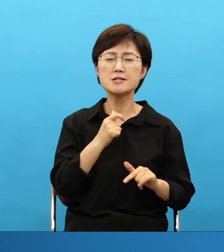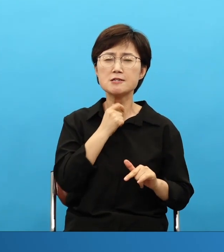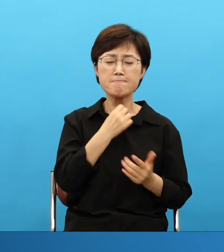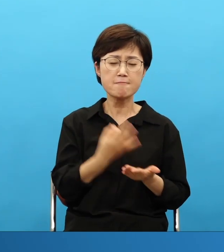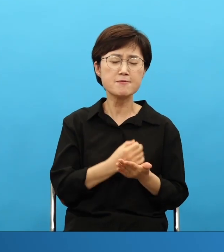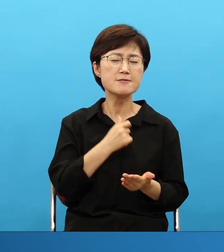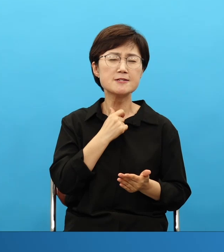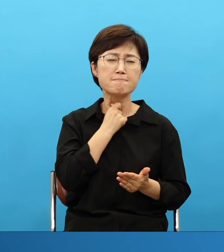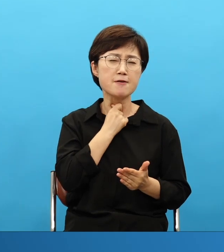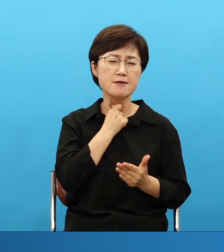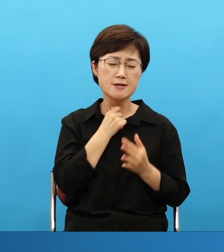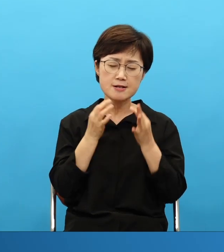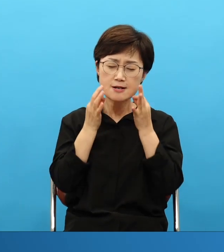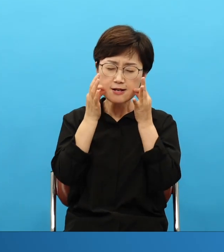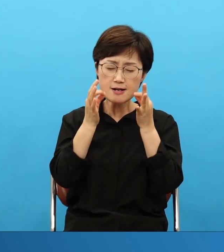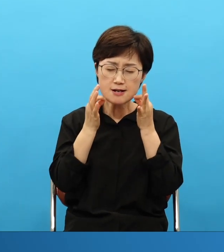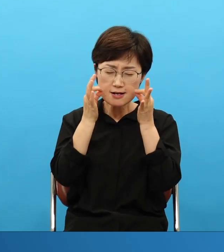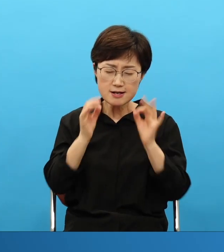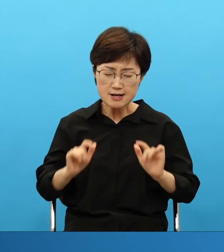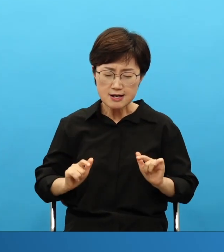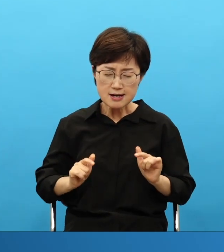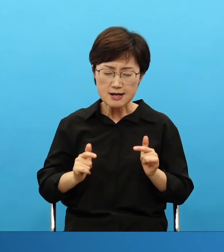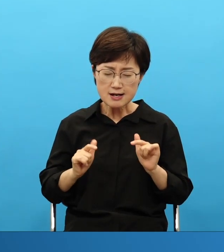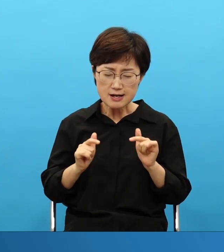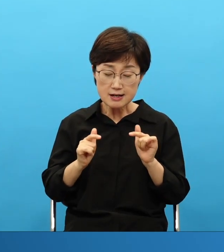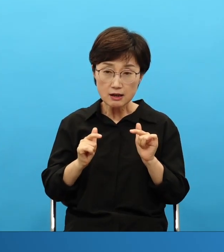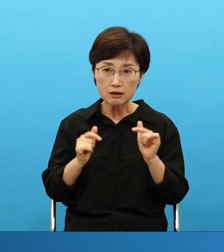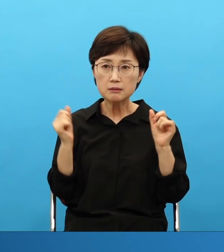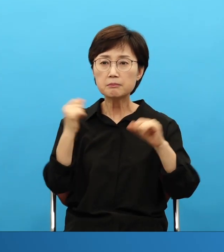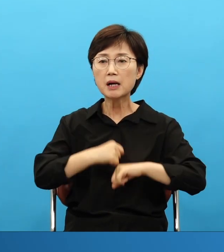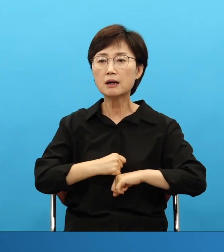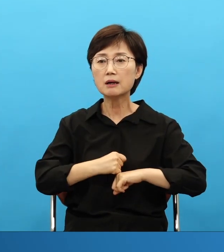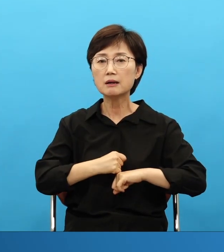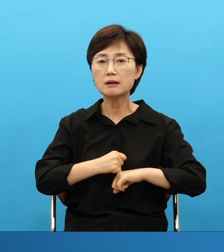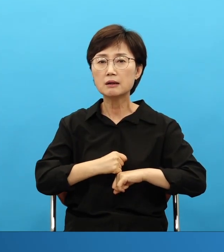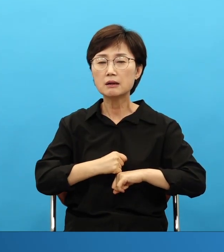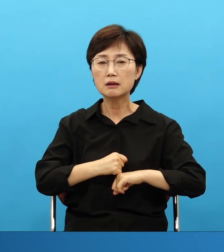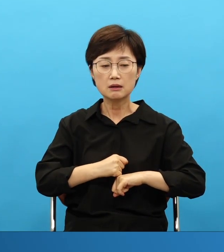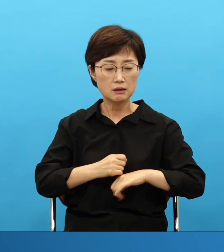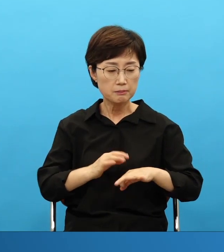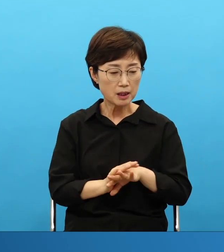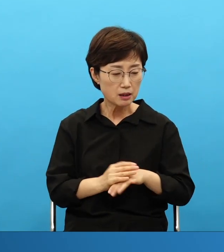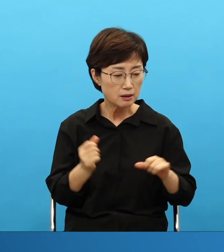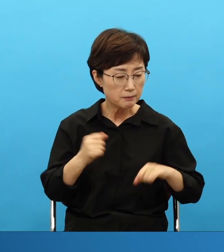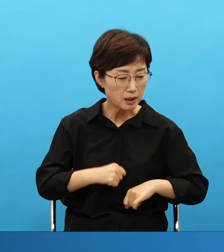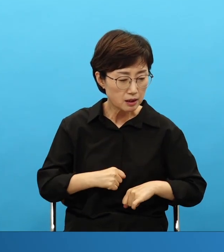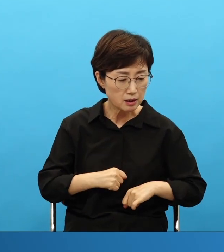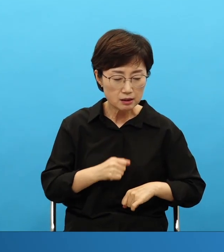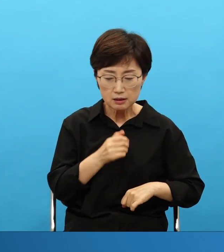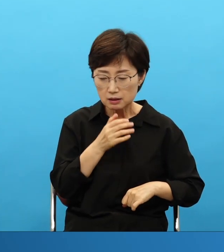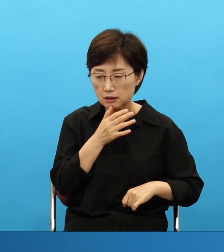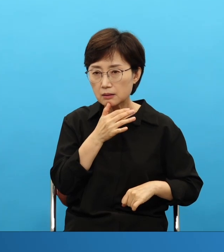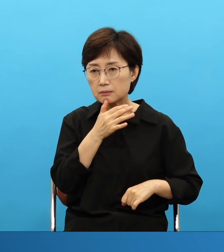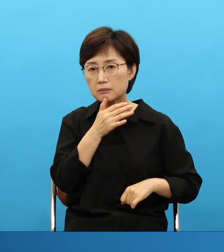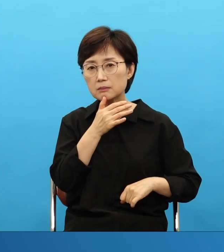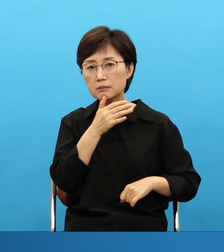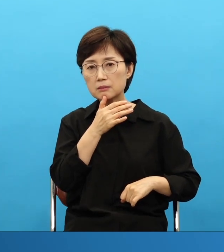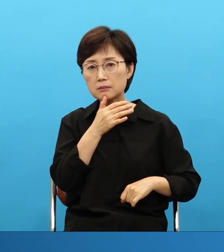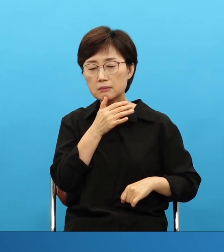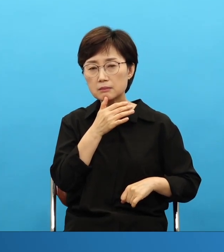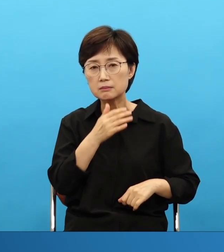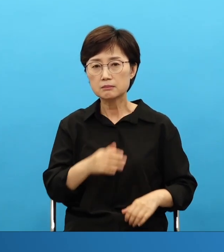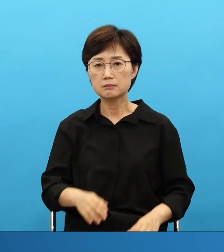성공하자 그고 탑 무너질 수밖에 없죠 이제 안 되는 건 뭡니까 어린